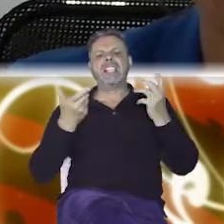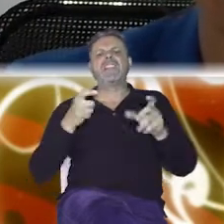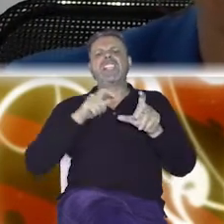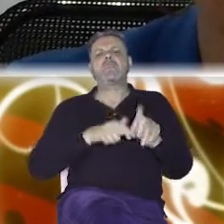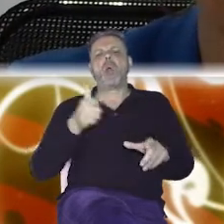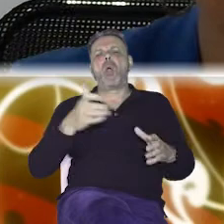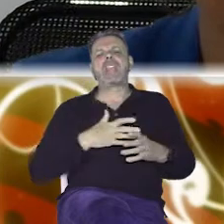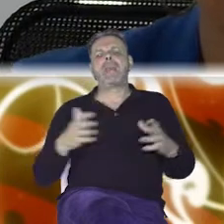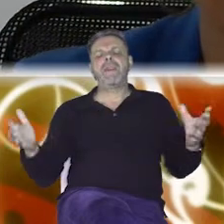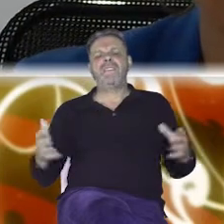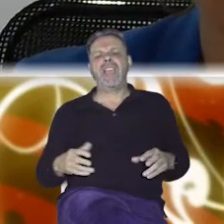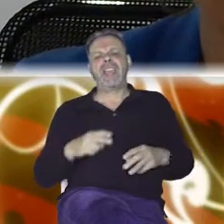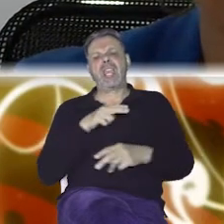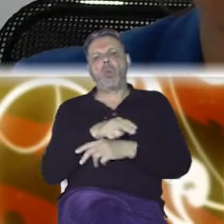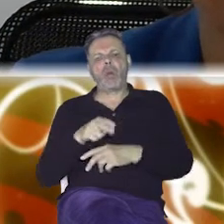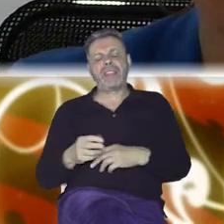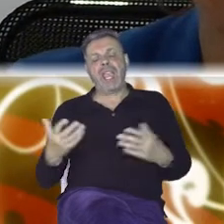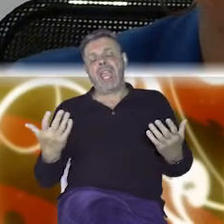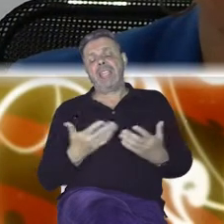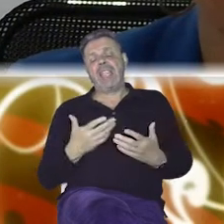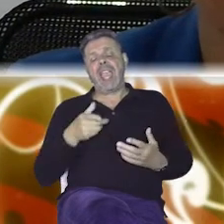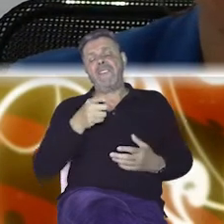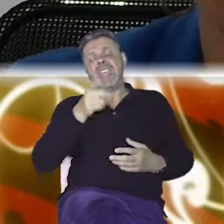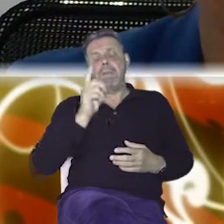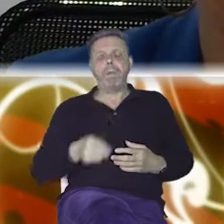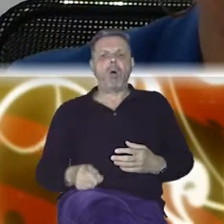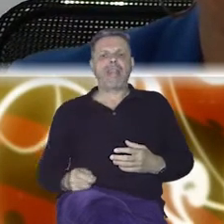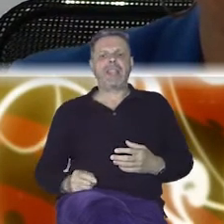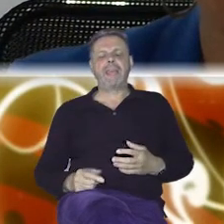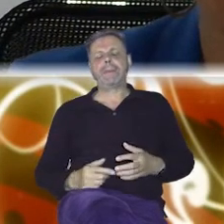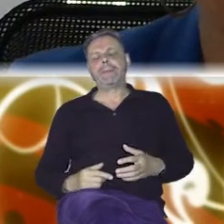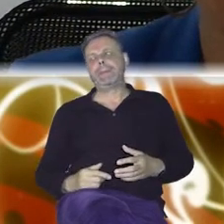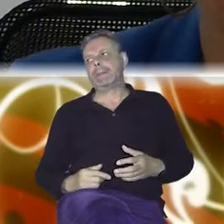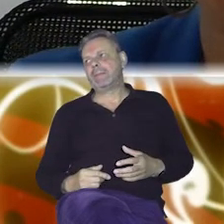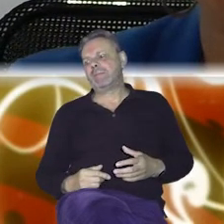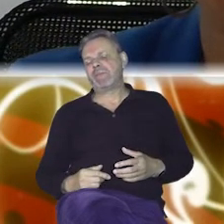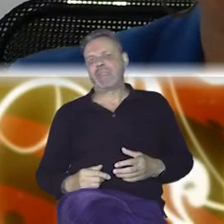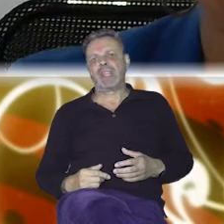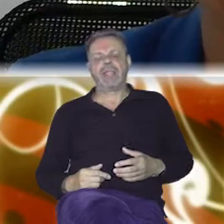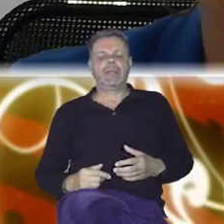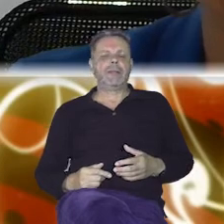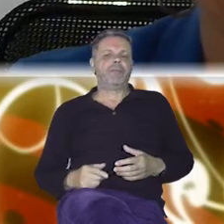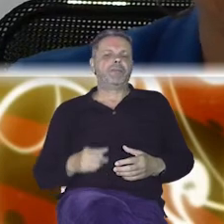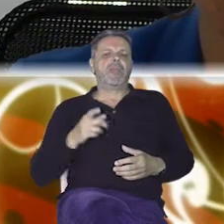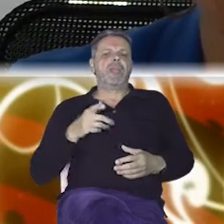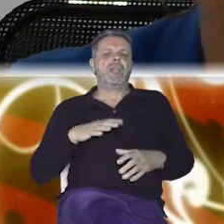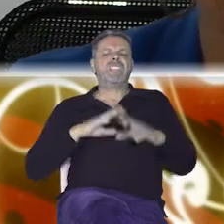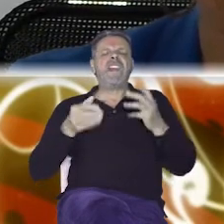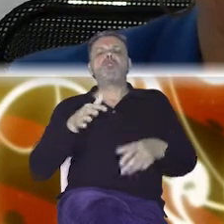veliki ured gdje vi sada morate se ubiti vodeći to onako kako treba.